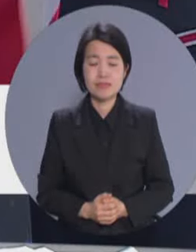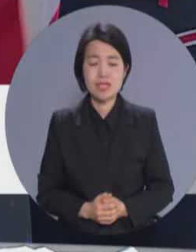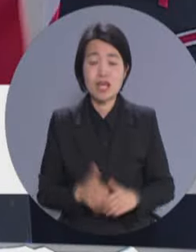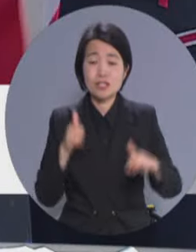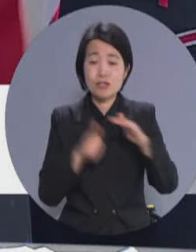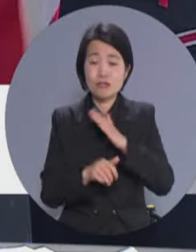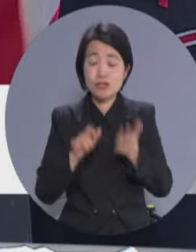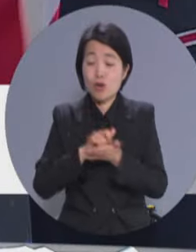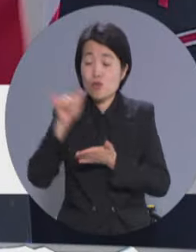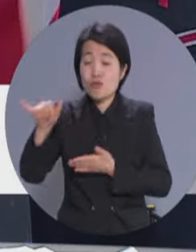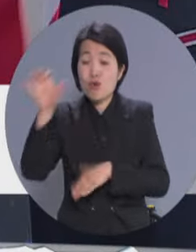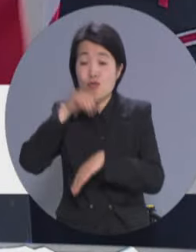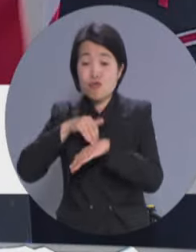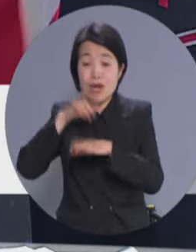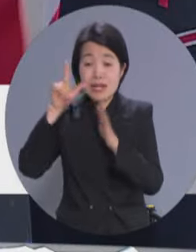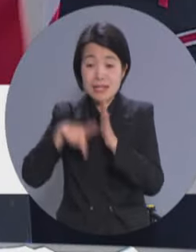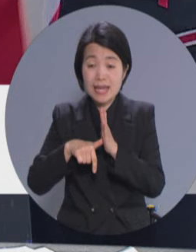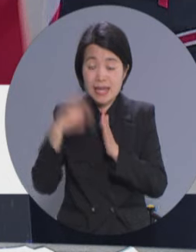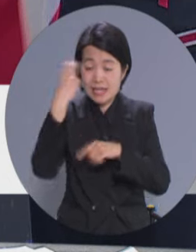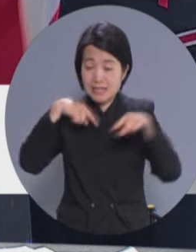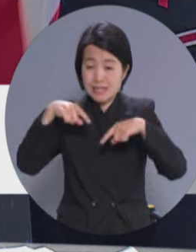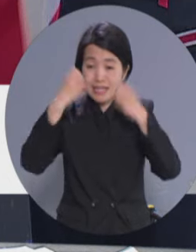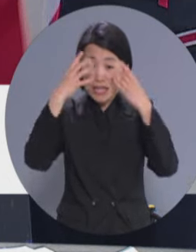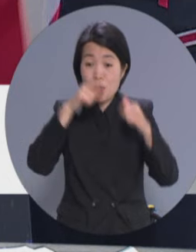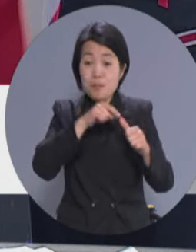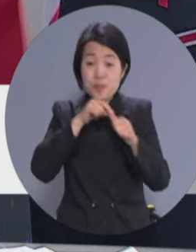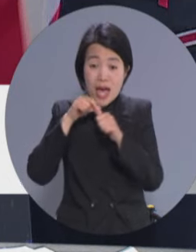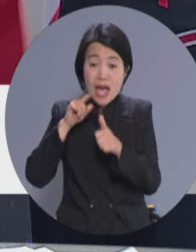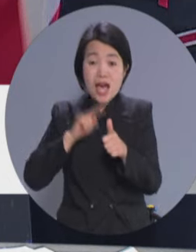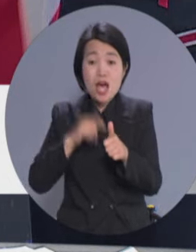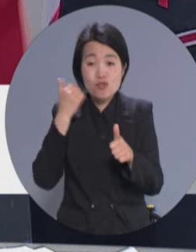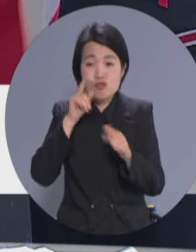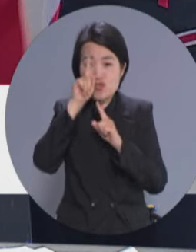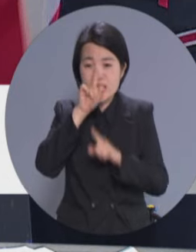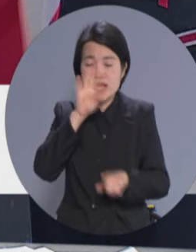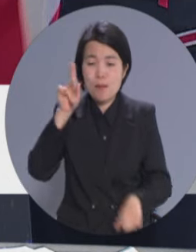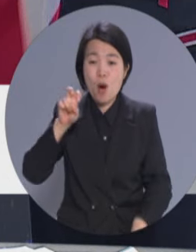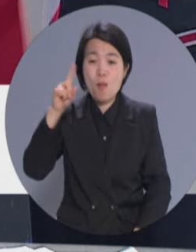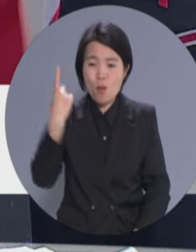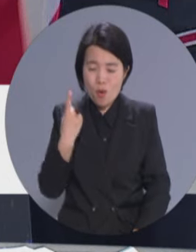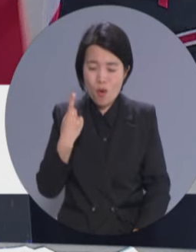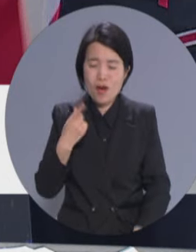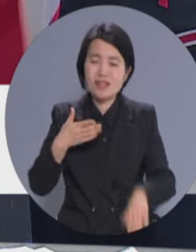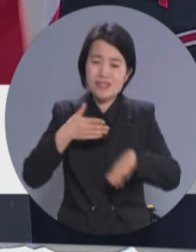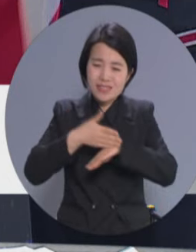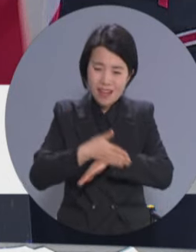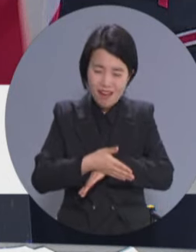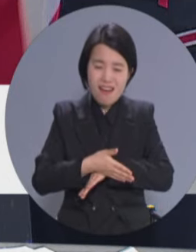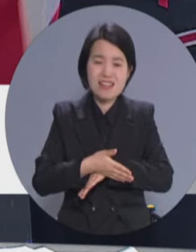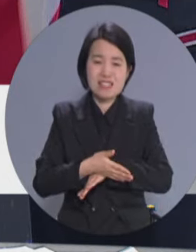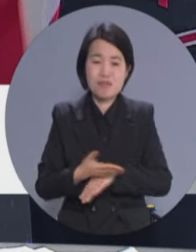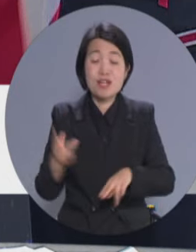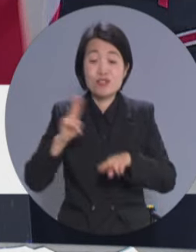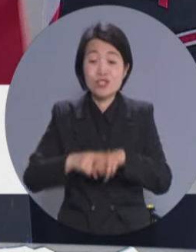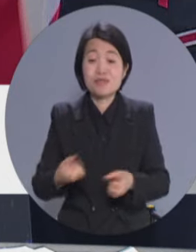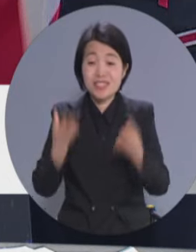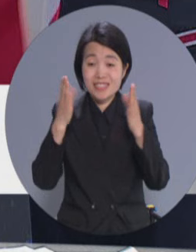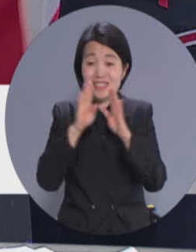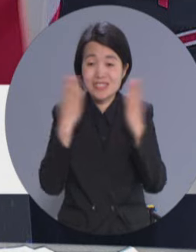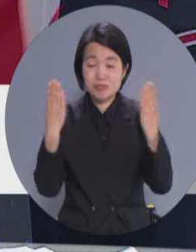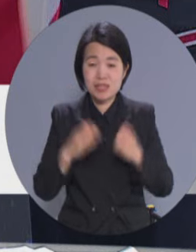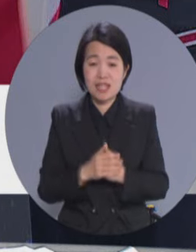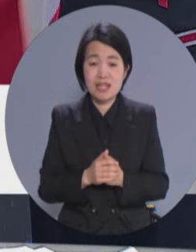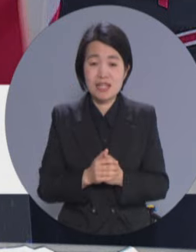전지훈련기간 감독으로 선임된 이범호 기아 타이거즈 신임 감독이 늦깎이 취임식을 가졌습니다. 우승